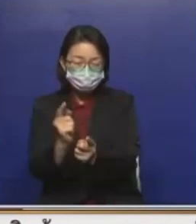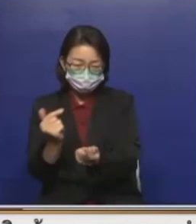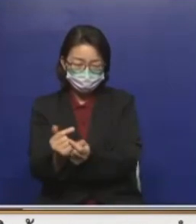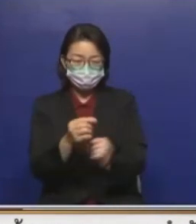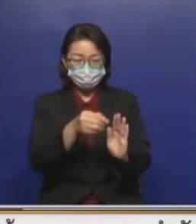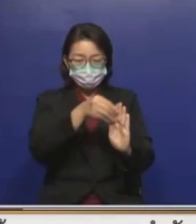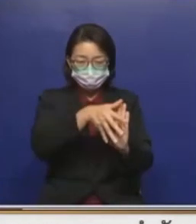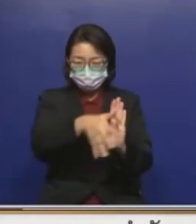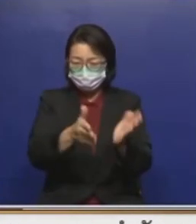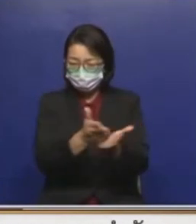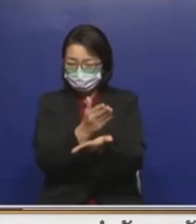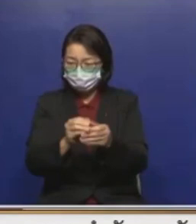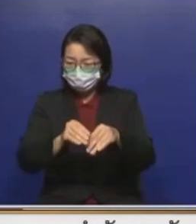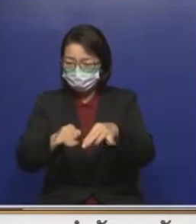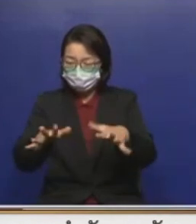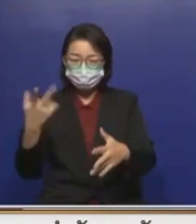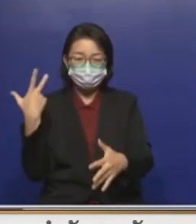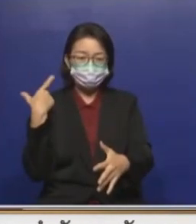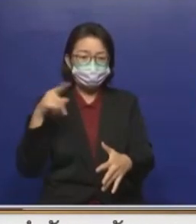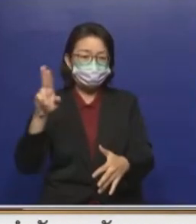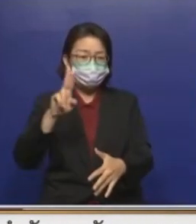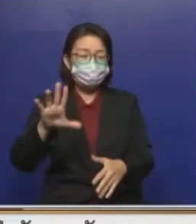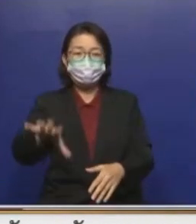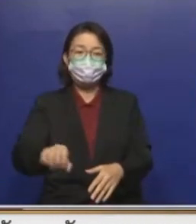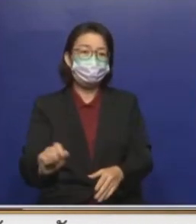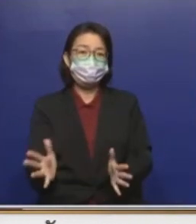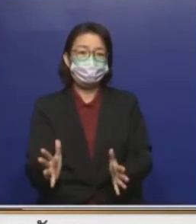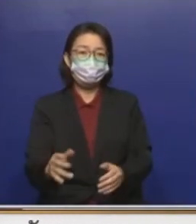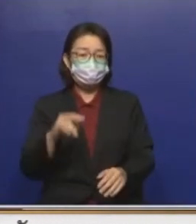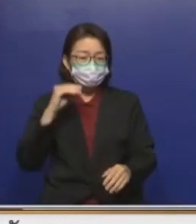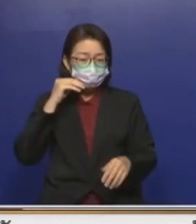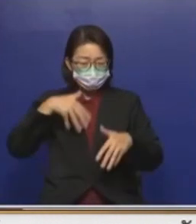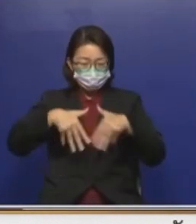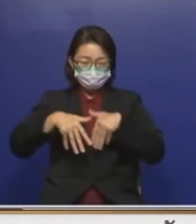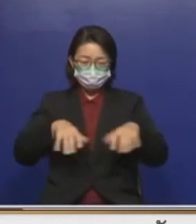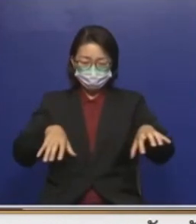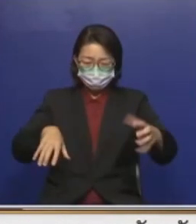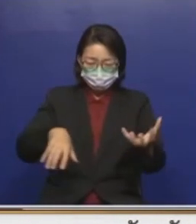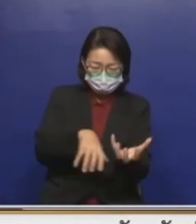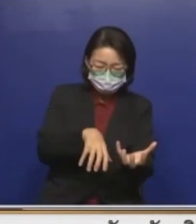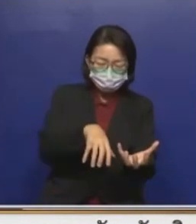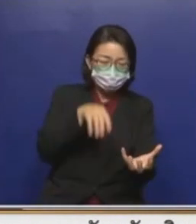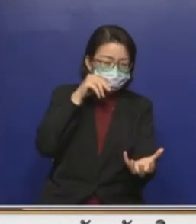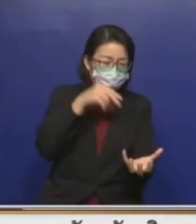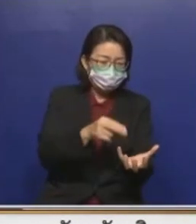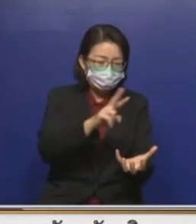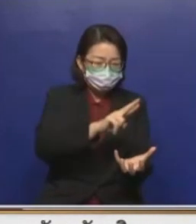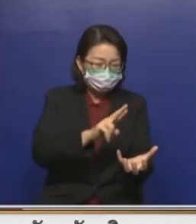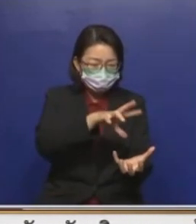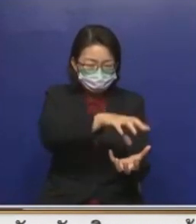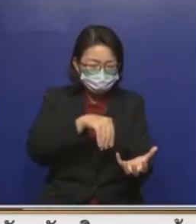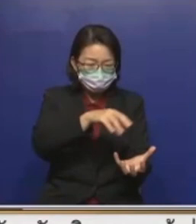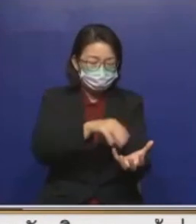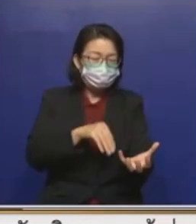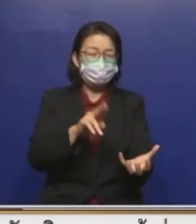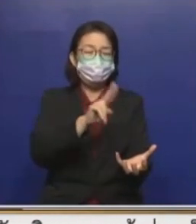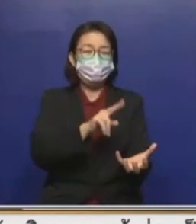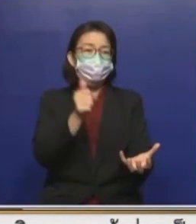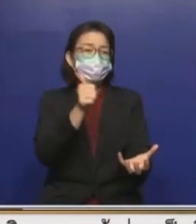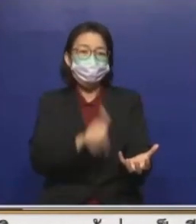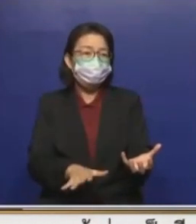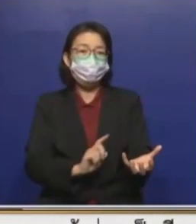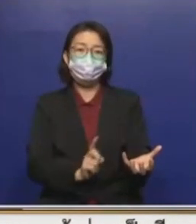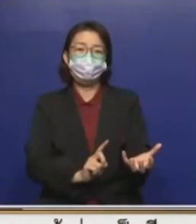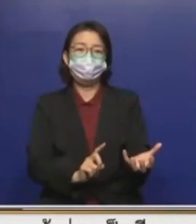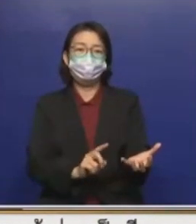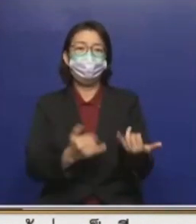ให้เกิดประโยชน์แม้แต่เกษตรกรที่อยู่ข้างอ่างเก็บน้ำยังไม่สามารถที่จะใช้ประโยชน์จากอ่างเก็บน้ำนั้นได้เลยจริ